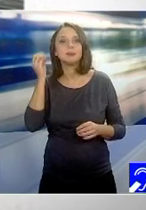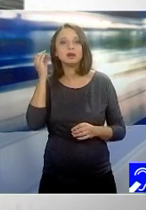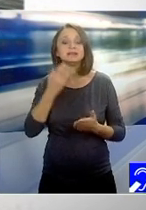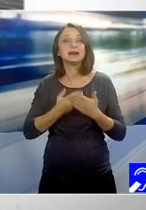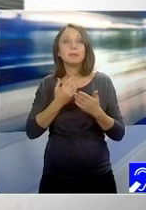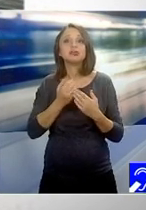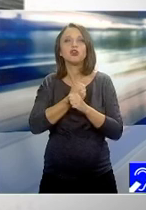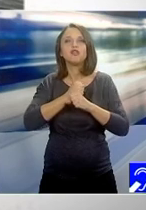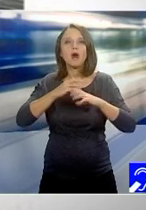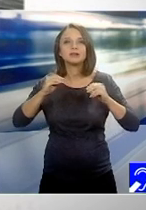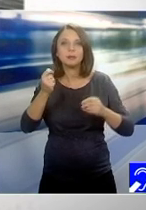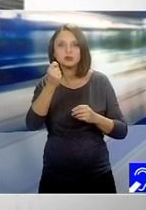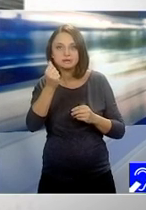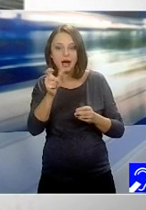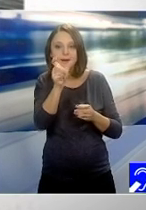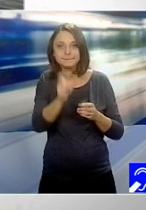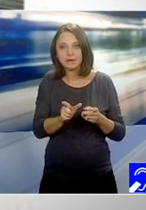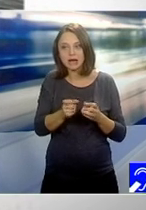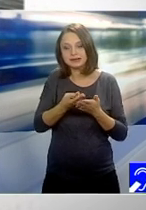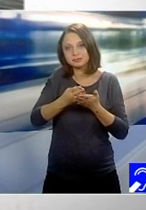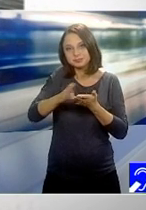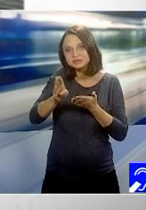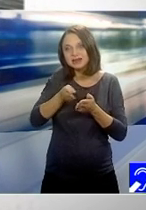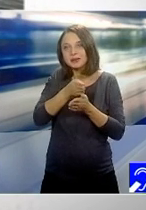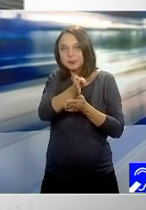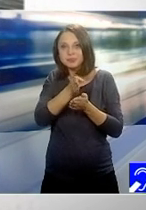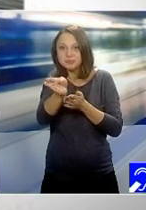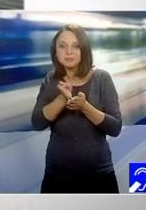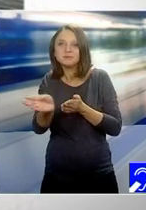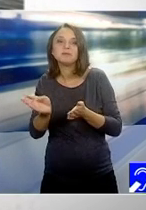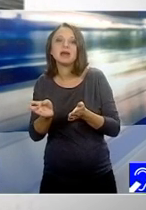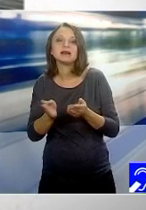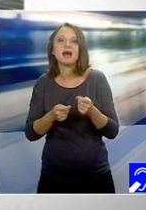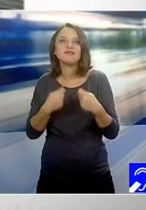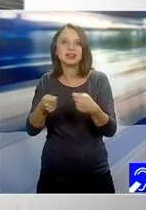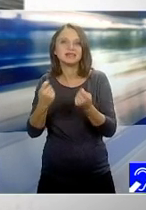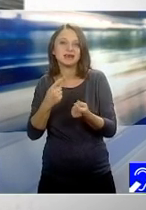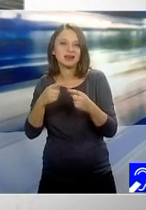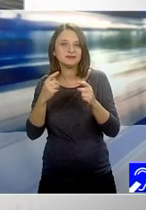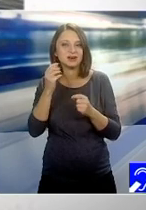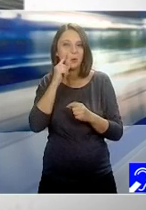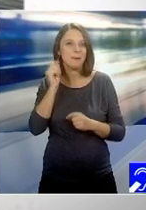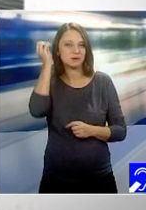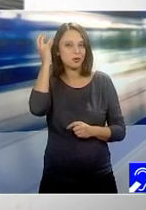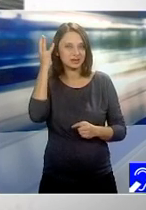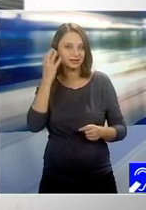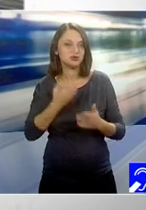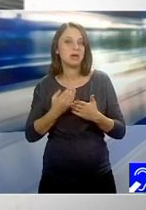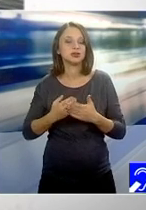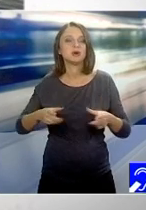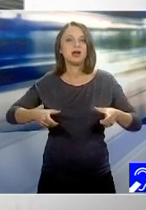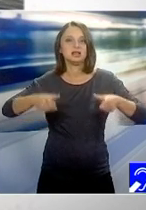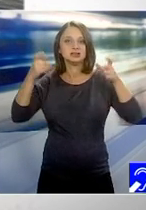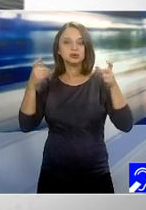acest trafic merg la finanțarea diferiților actori politici, pentru că o instituție ca